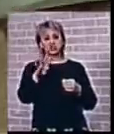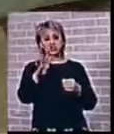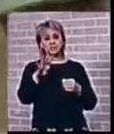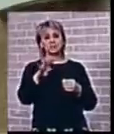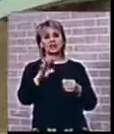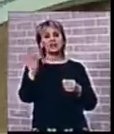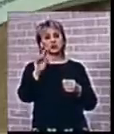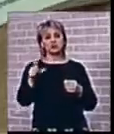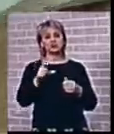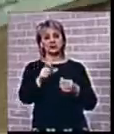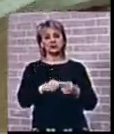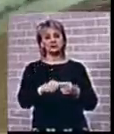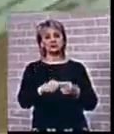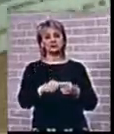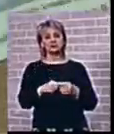Дон-24, Ростов-на-Дону.